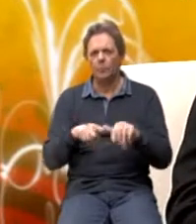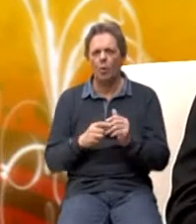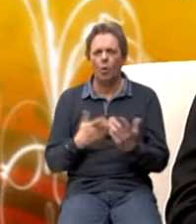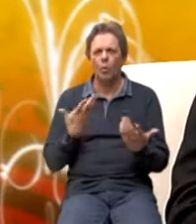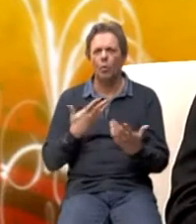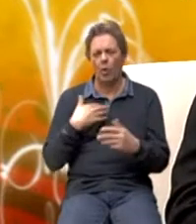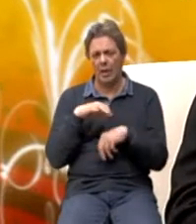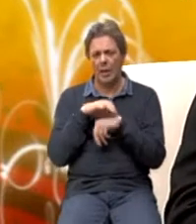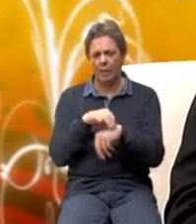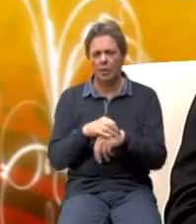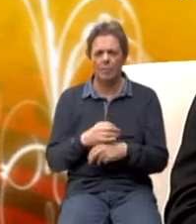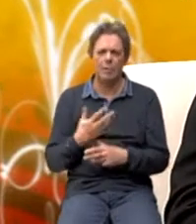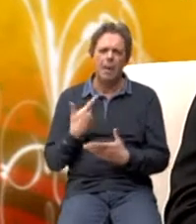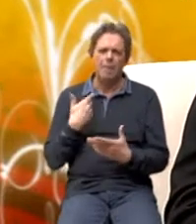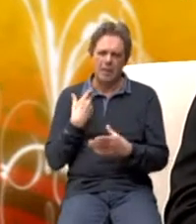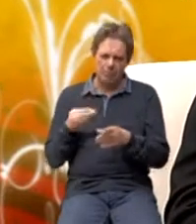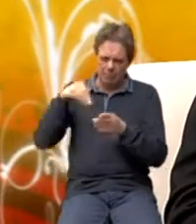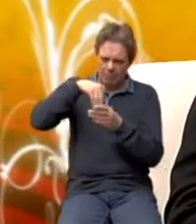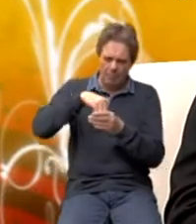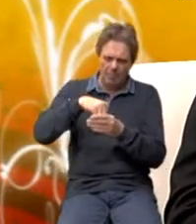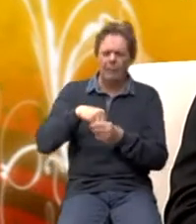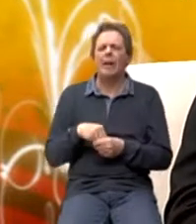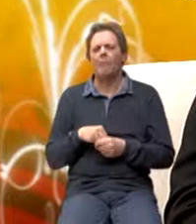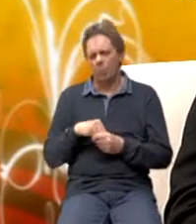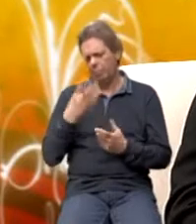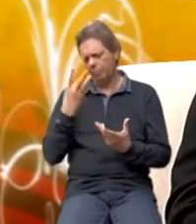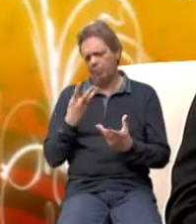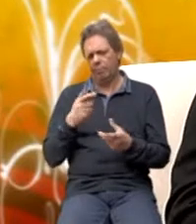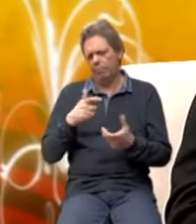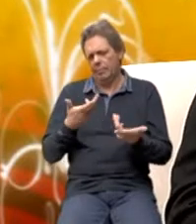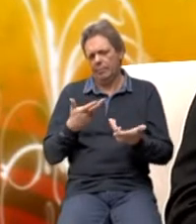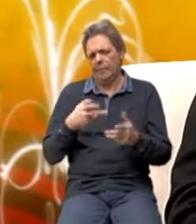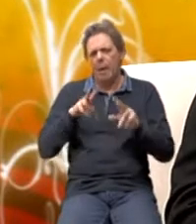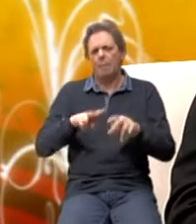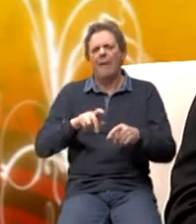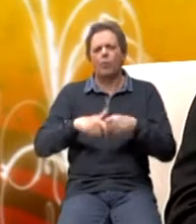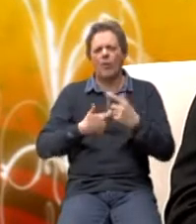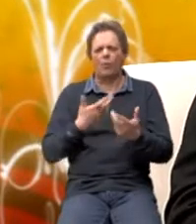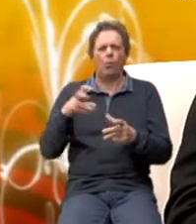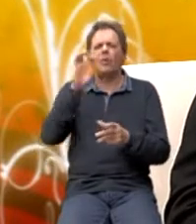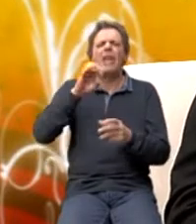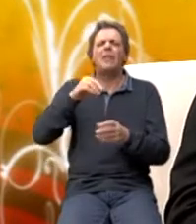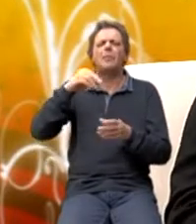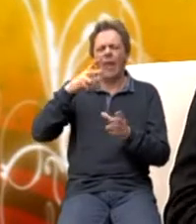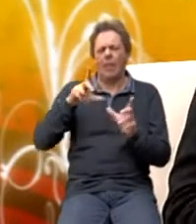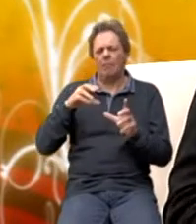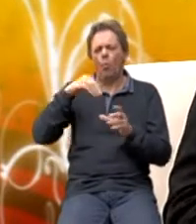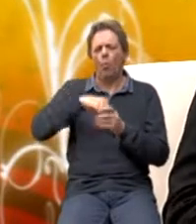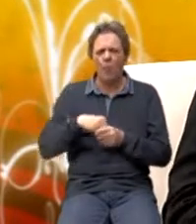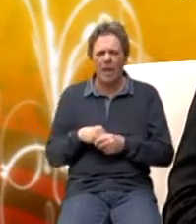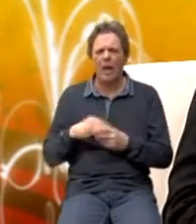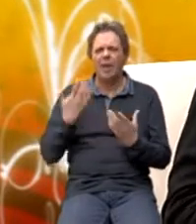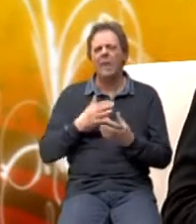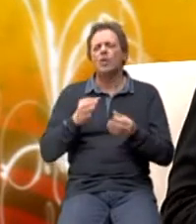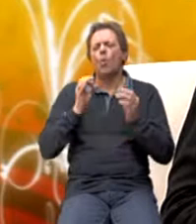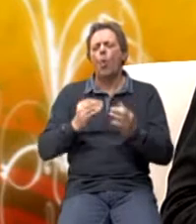kojeg vodim mi implementiramo znači pravnu stečevinu Evropske unije. Pravnom stečevinom su propisana znači osnovna